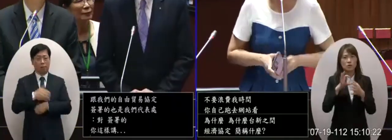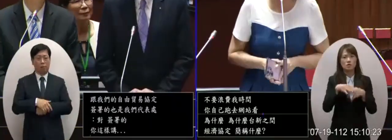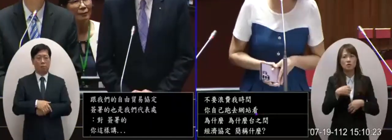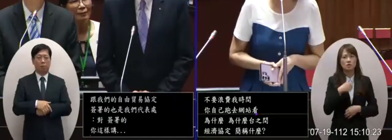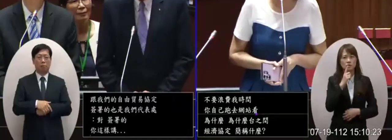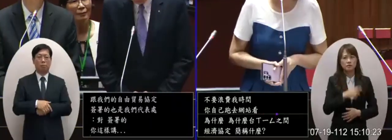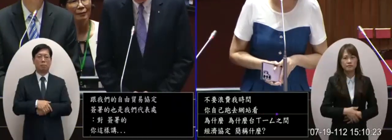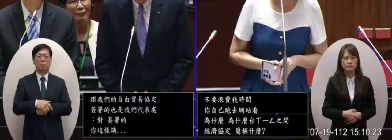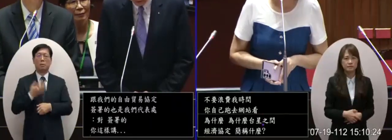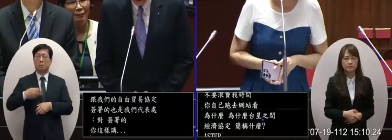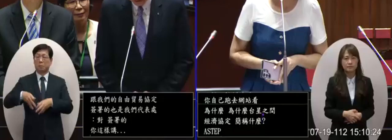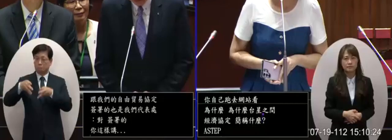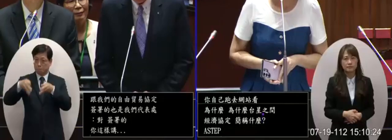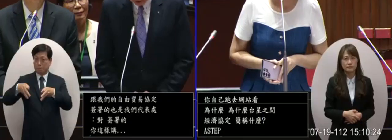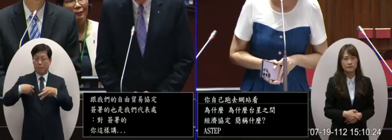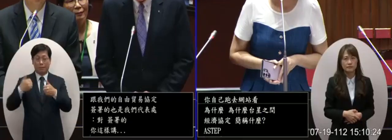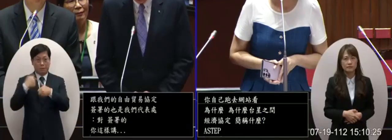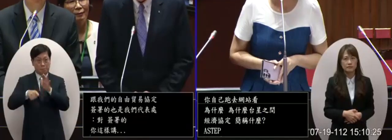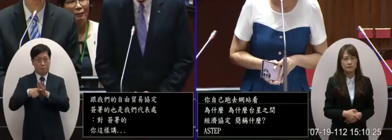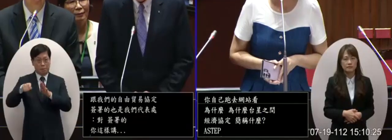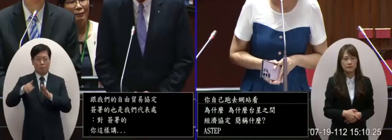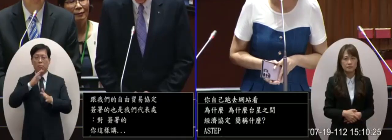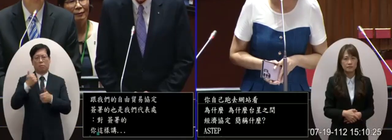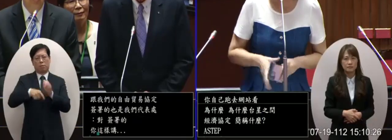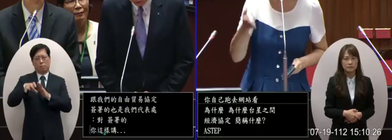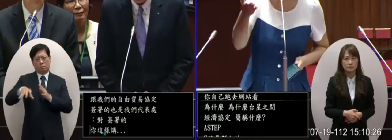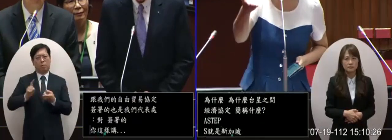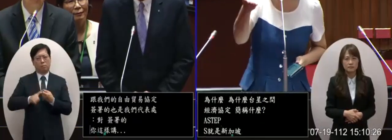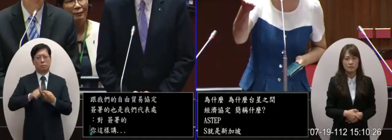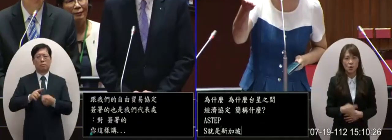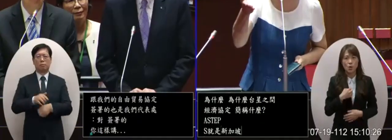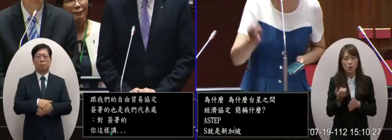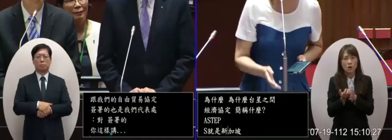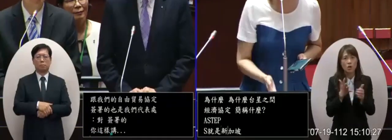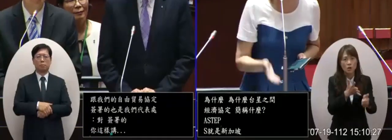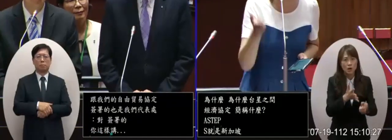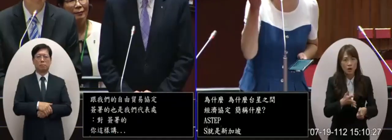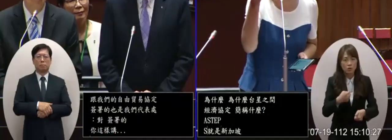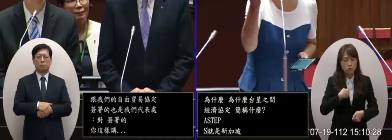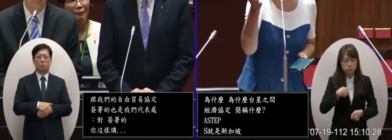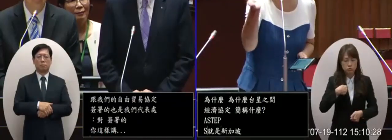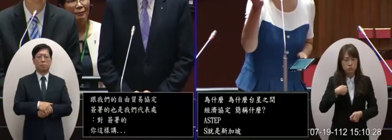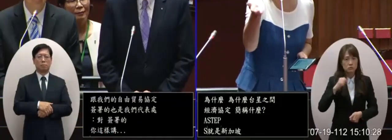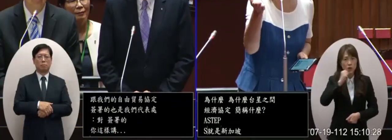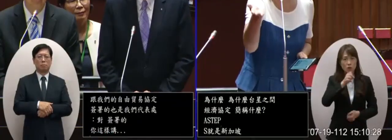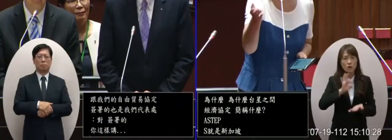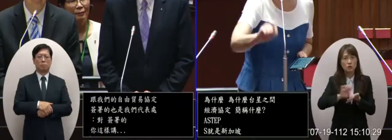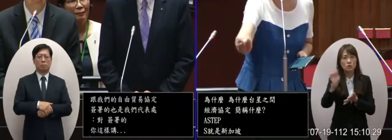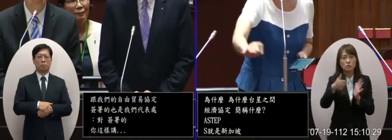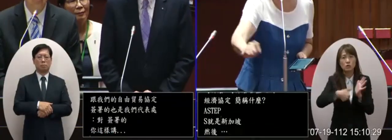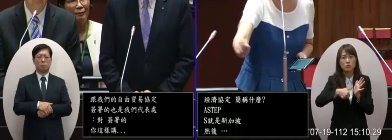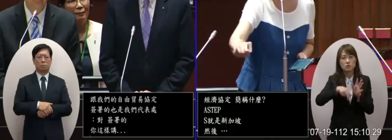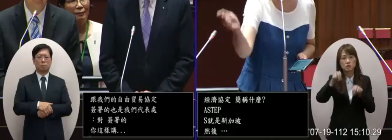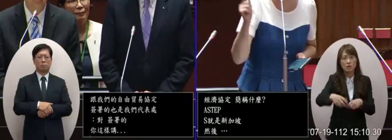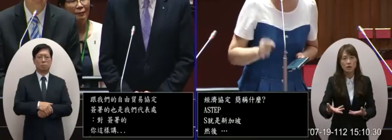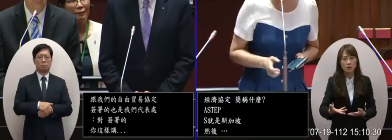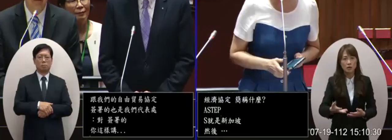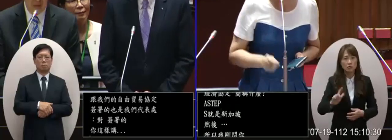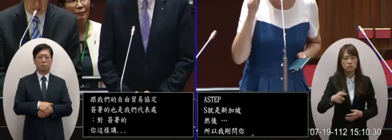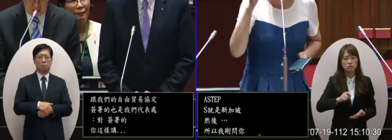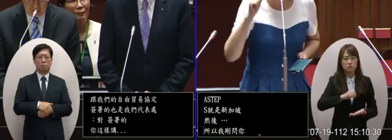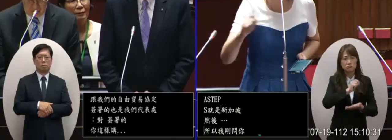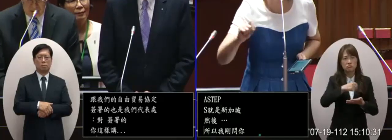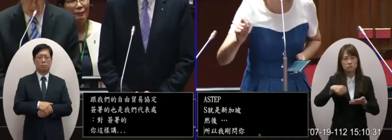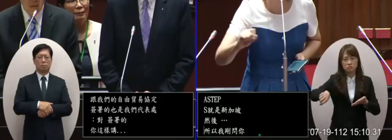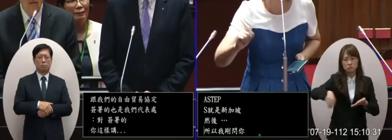刚 签署的这个代表机构就是我们的代表。 对，我刚才问你啊，我们用什么来签署？不是只是 sign 的